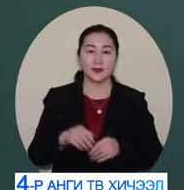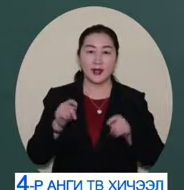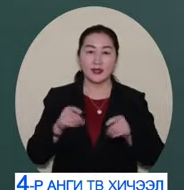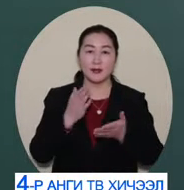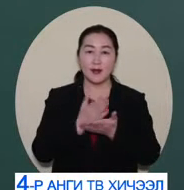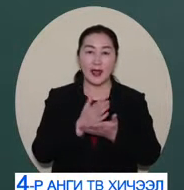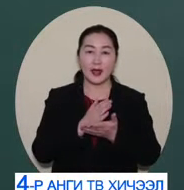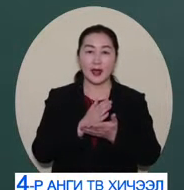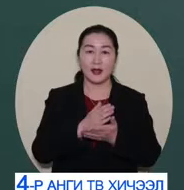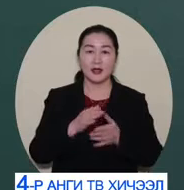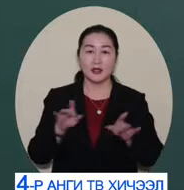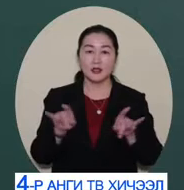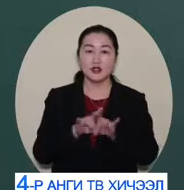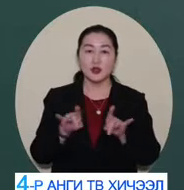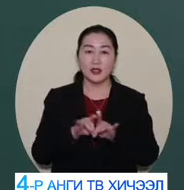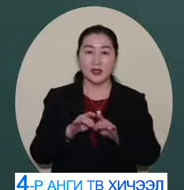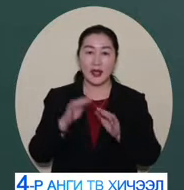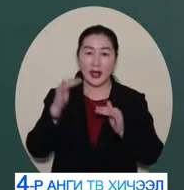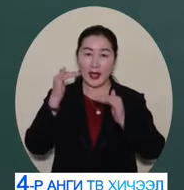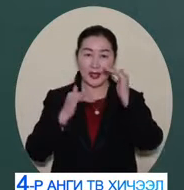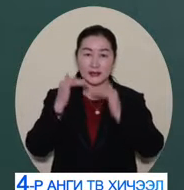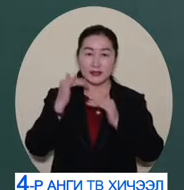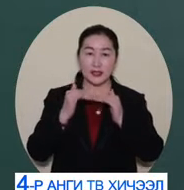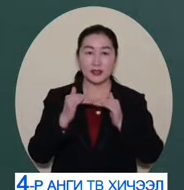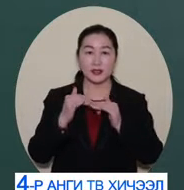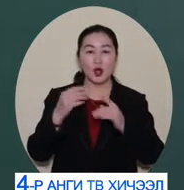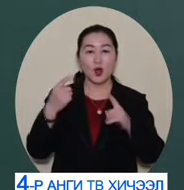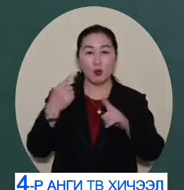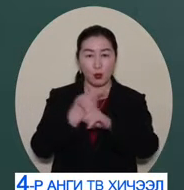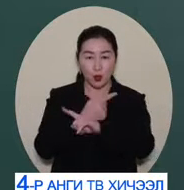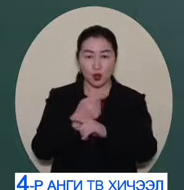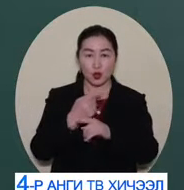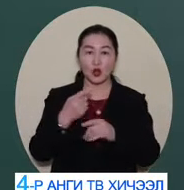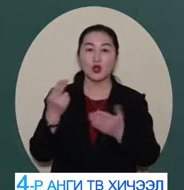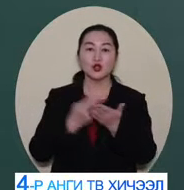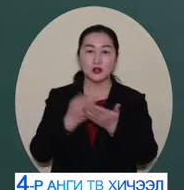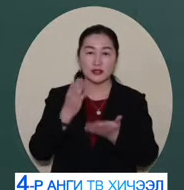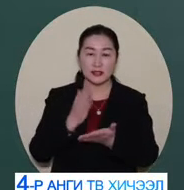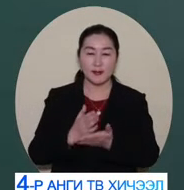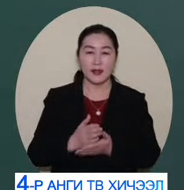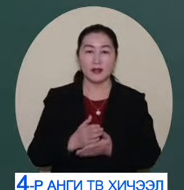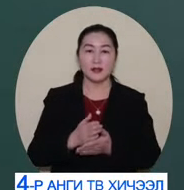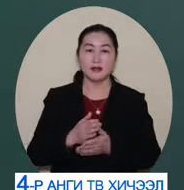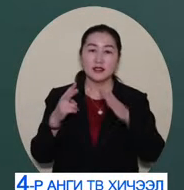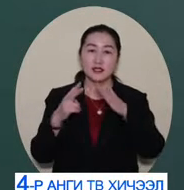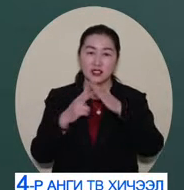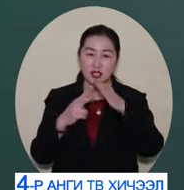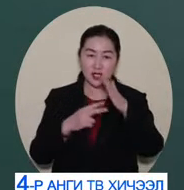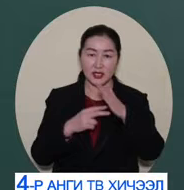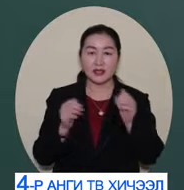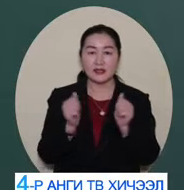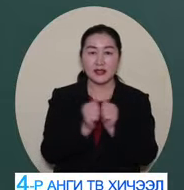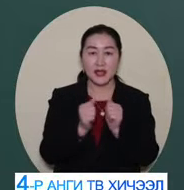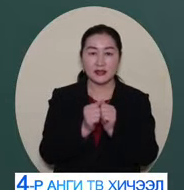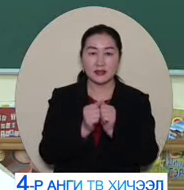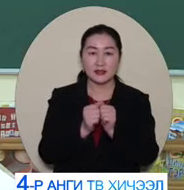энэ байгаа зүйлсүүдийн харьцааг нь зөв олж зураагүй зураг байна хүмүүстээ тийм ээ. Тэгээд найзууд нь хоорондоо ярилцлаа. Ширээний